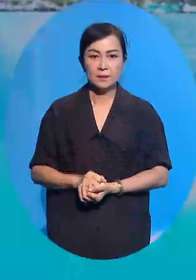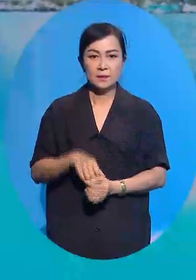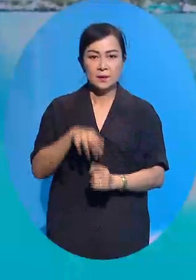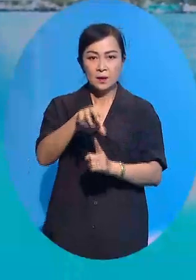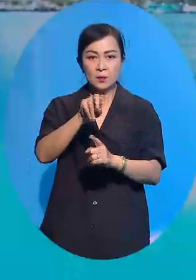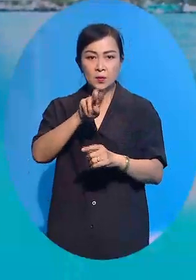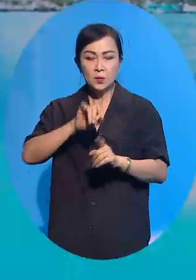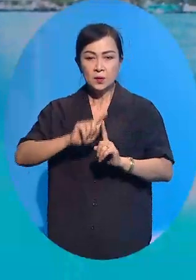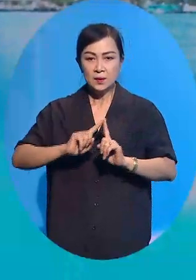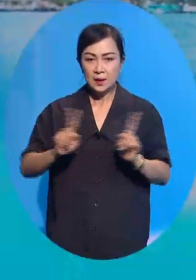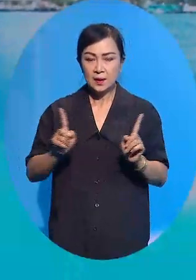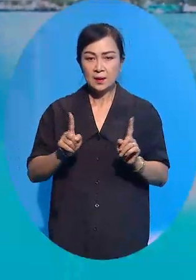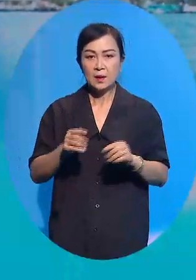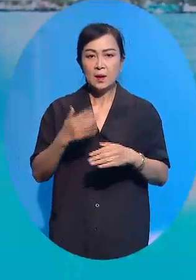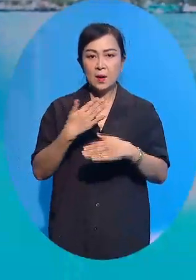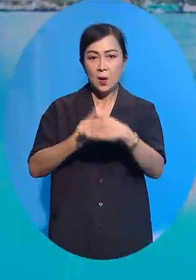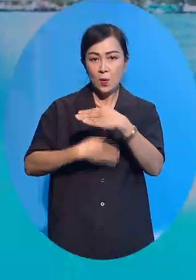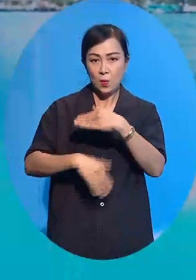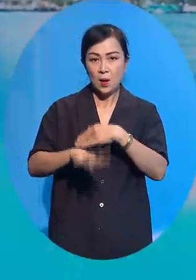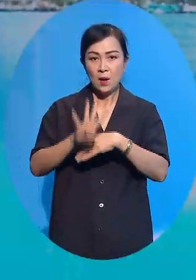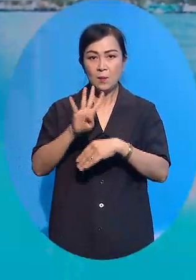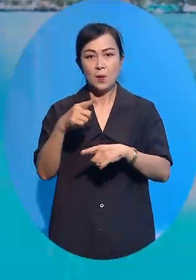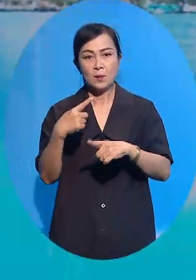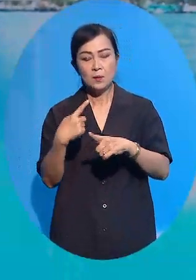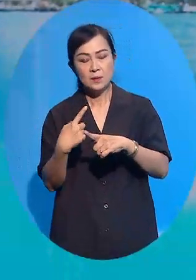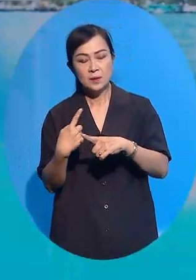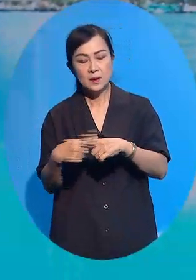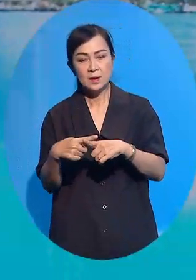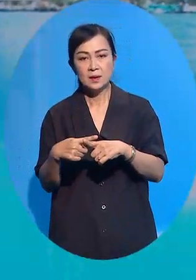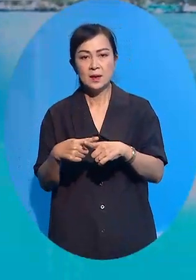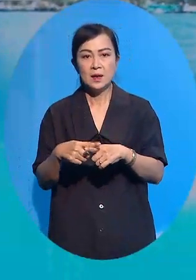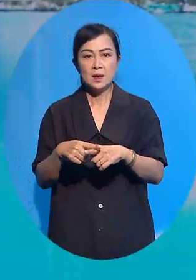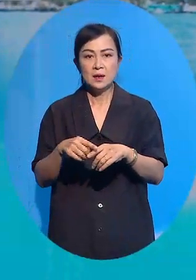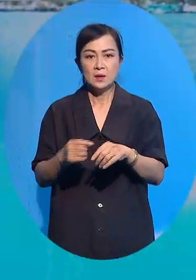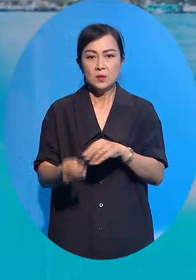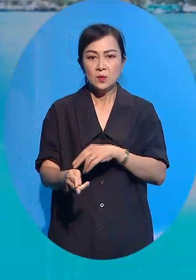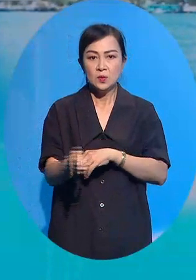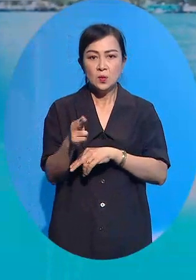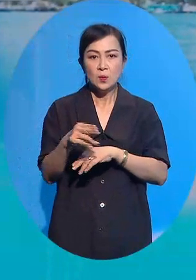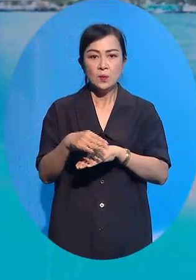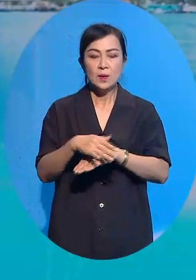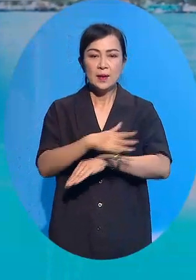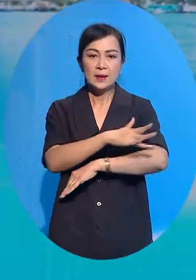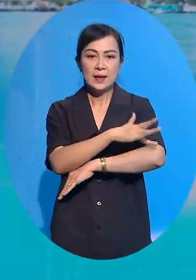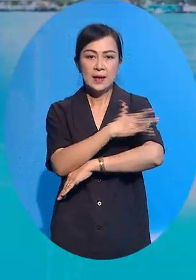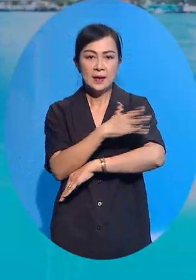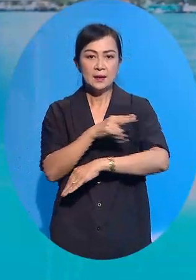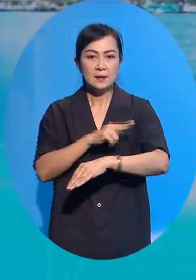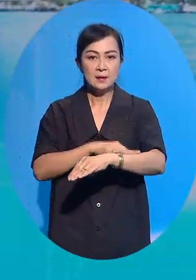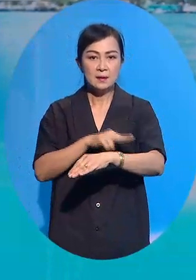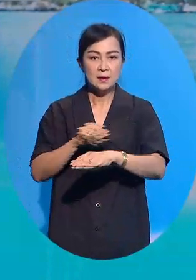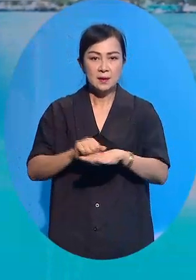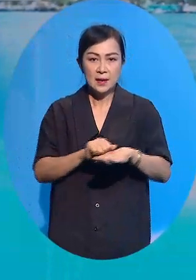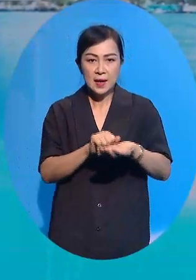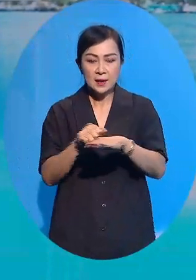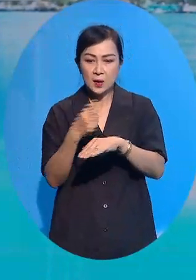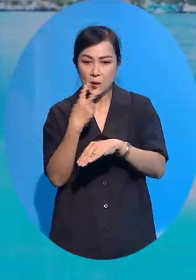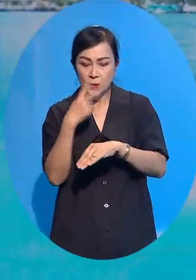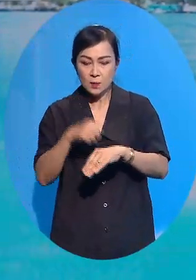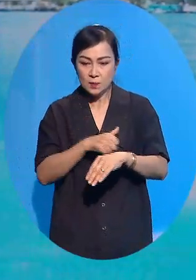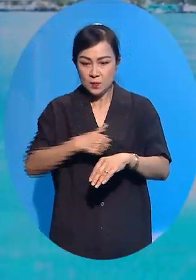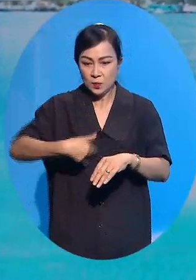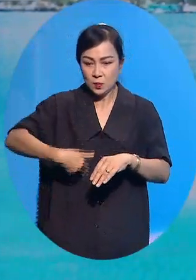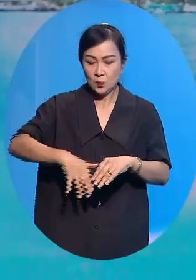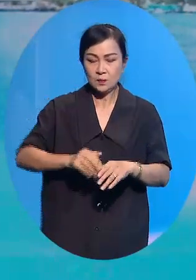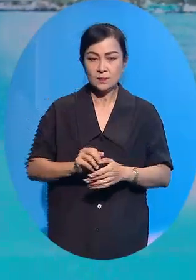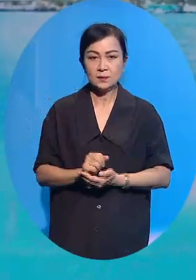Chuyển sang các thông tin đáng chú ý khác. Hôm qua, ít nhất 4 người đã thiệt mạng trong một vụ nổ súng ở miền nam của Thái Lan. Lực lượng an ninh đang ráo riết truy tìm